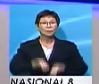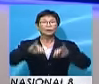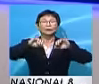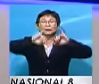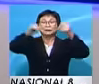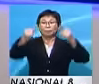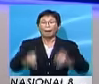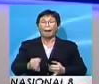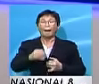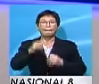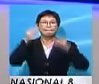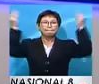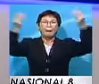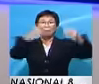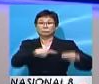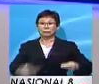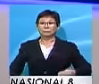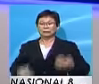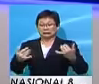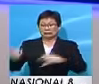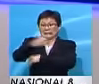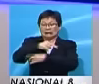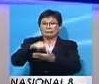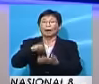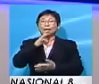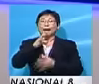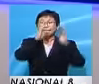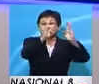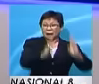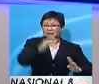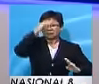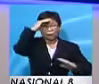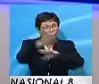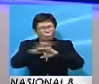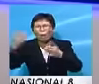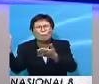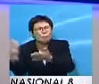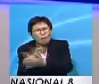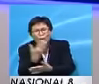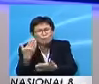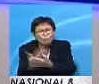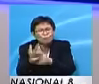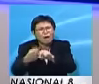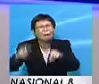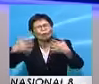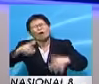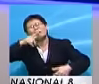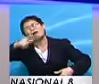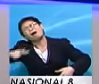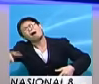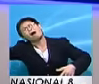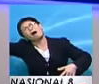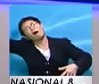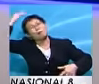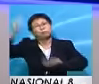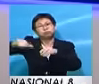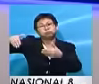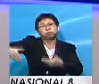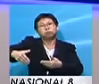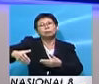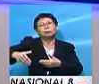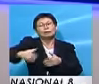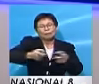Jumaat Majlis Diraja Johor hari ini menegaskan bangsa Johor bukan baru di negeri itu, malah ia telah lama wujud sejak diperkenalkan